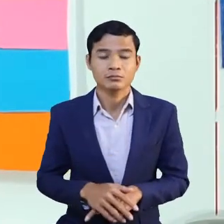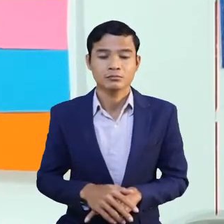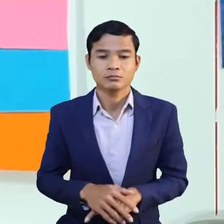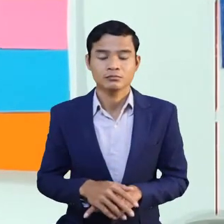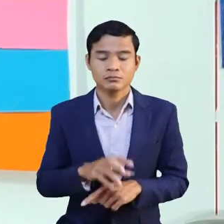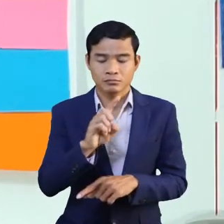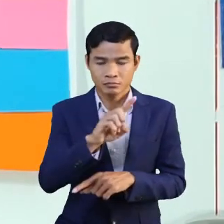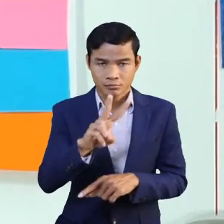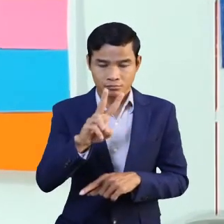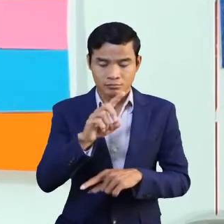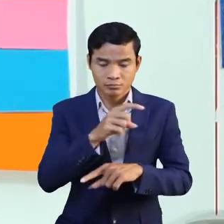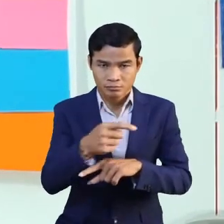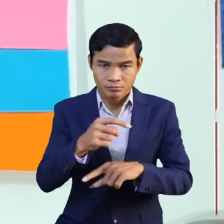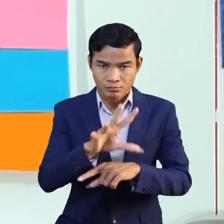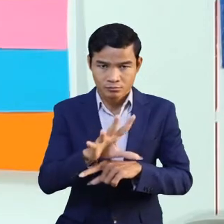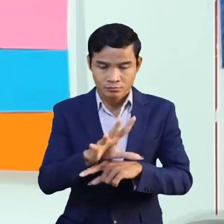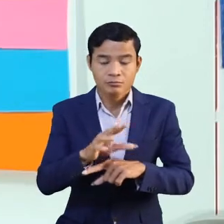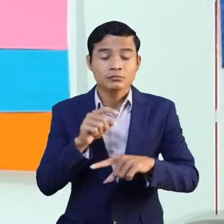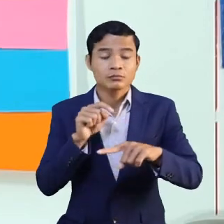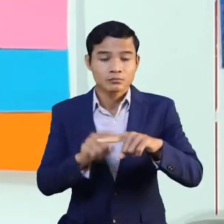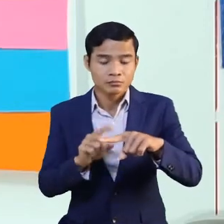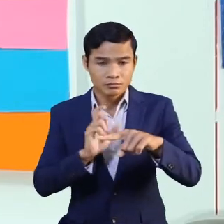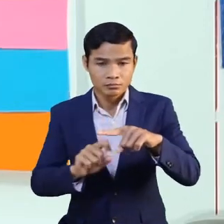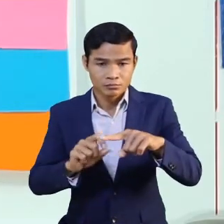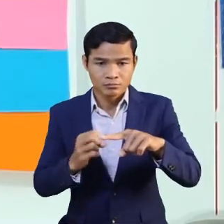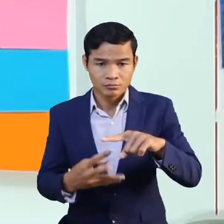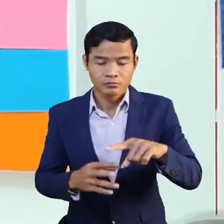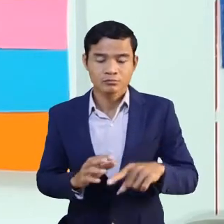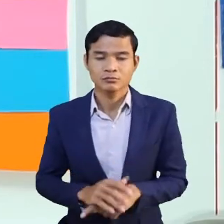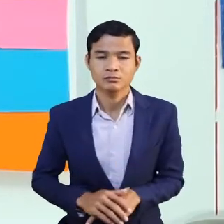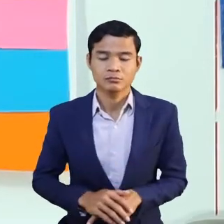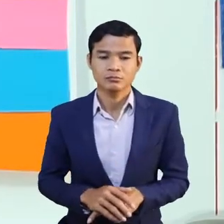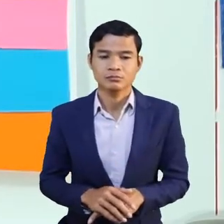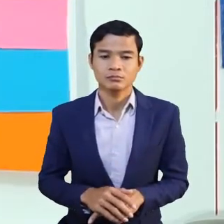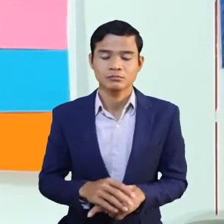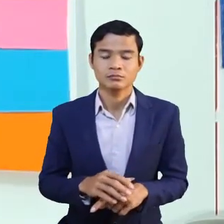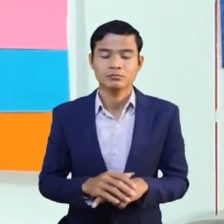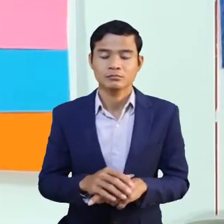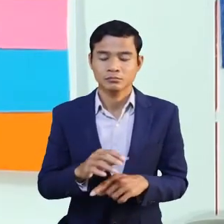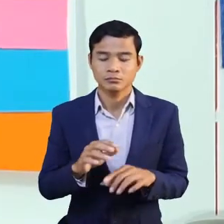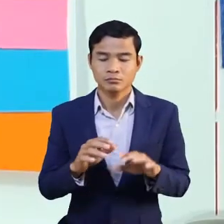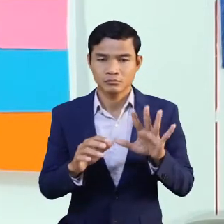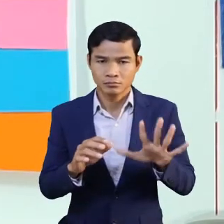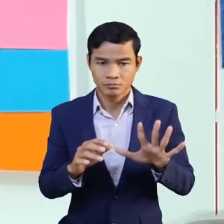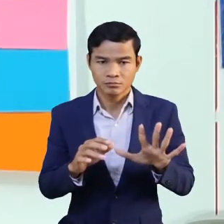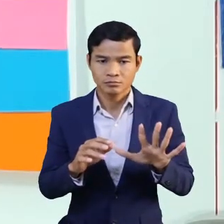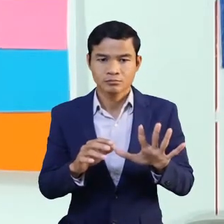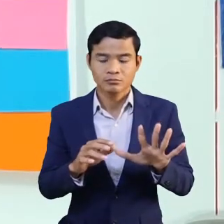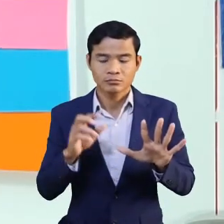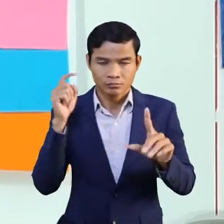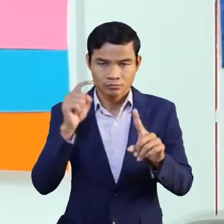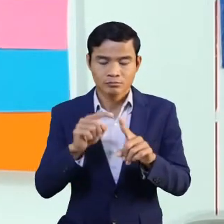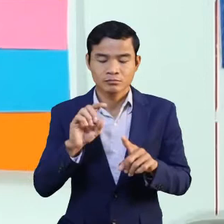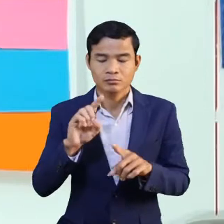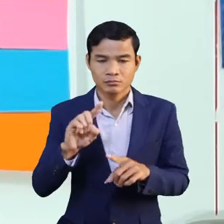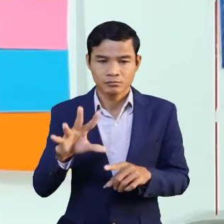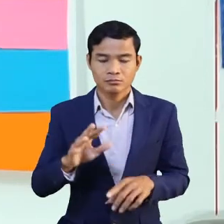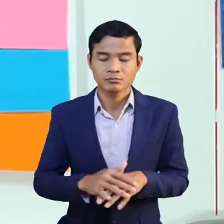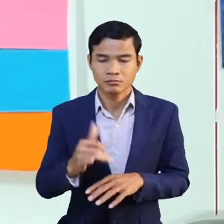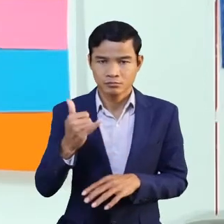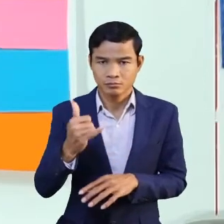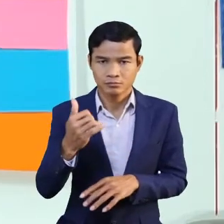តោះអញ្ចឹង12ដក5នៅសល់ប៉ុន្មានកូនតោះចូលរួមរាប់ដៃជាមួយអ្នកគ្រូ5ក្នុងចិត្តរាប់បន្ថែមរហូតដល់12